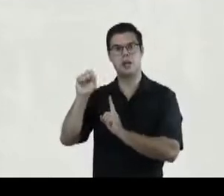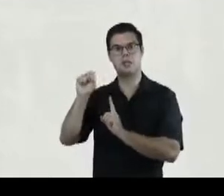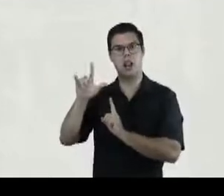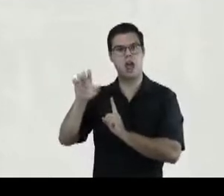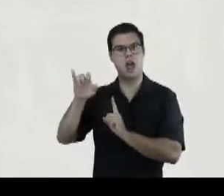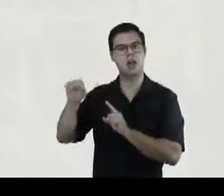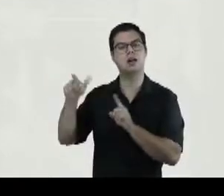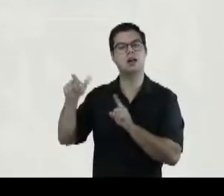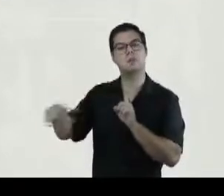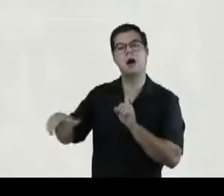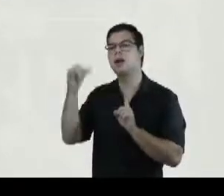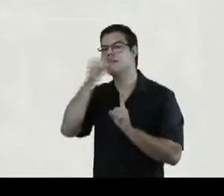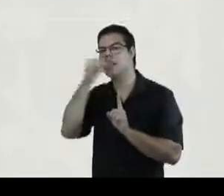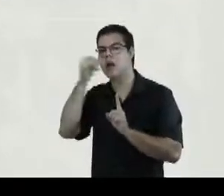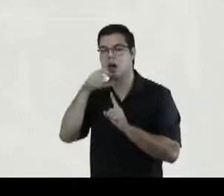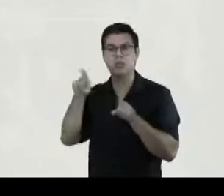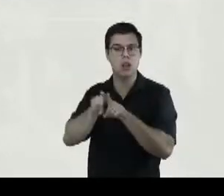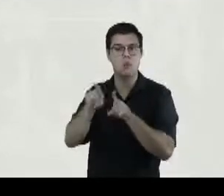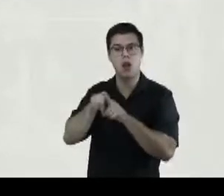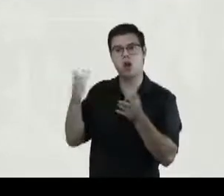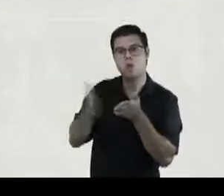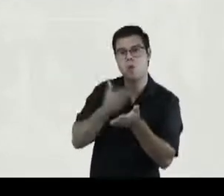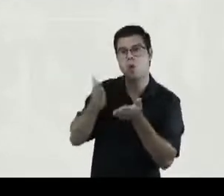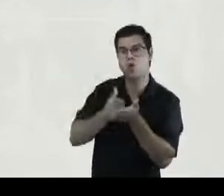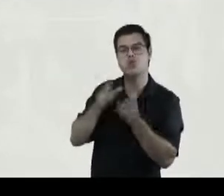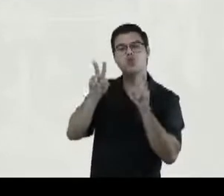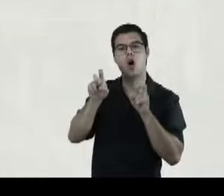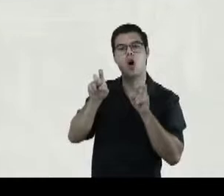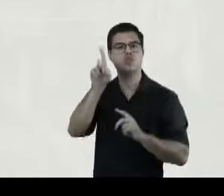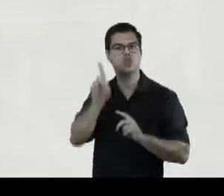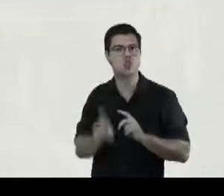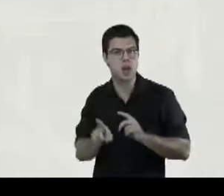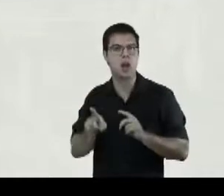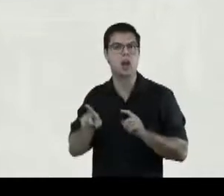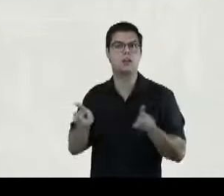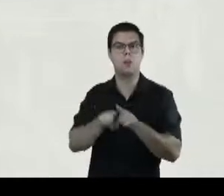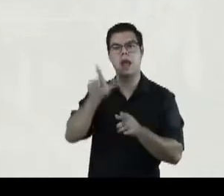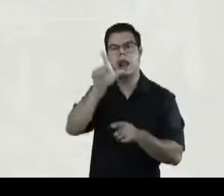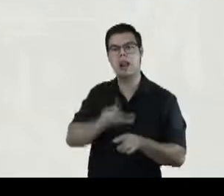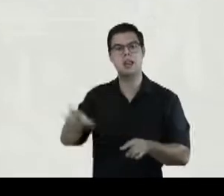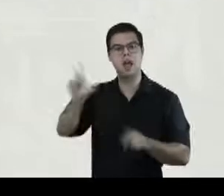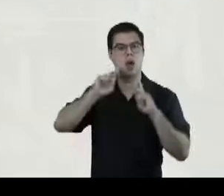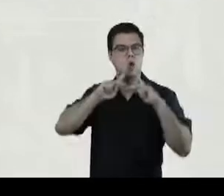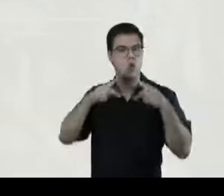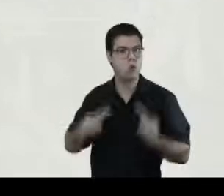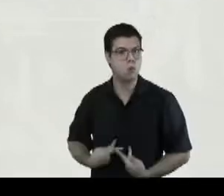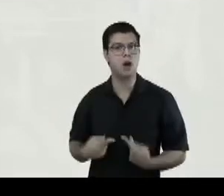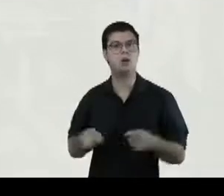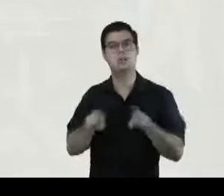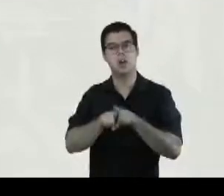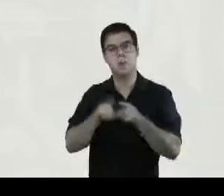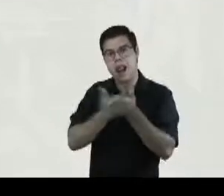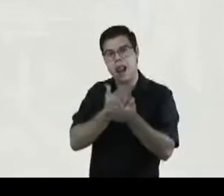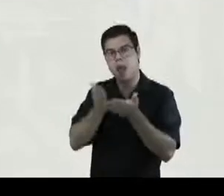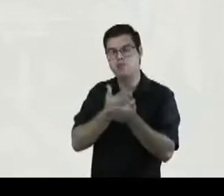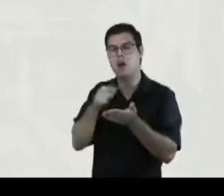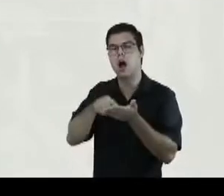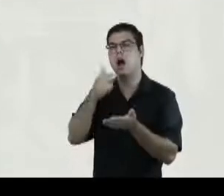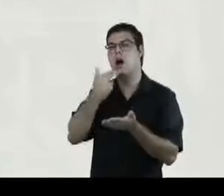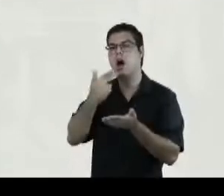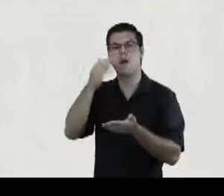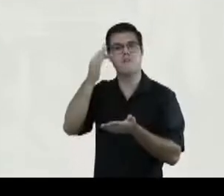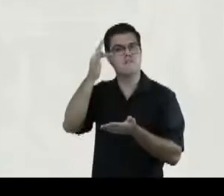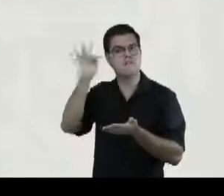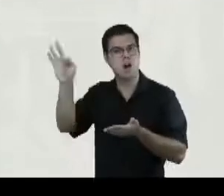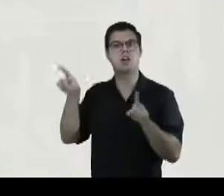de droit, il y a de la littérature humaniste, il y a énormément de livres en français et énormément de livres en français